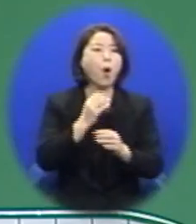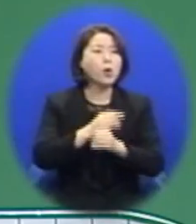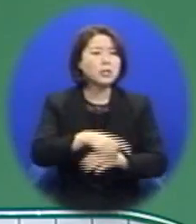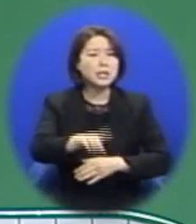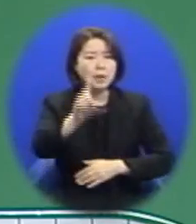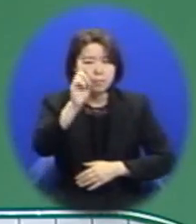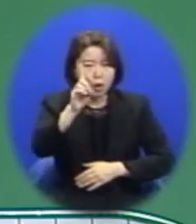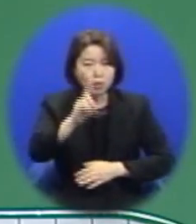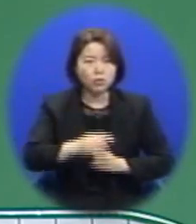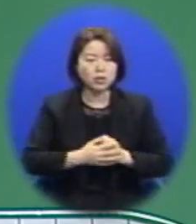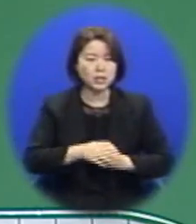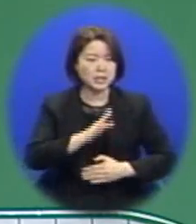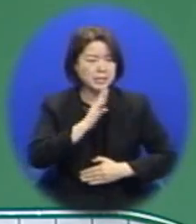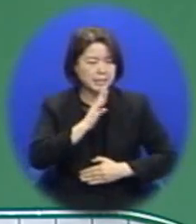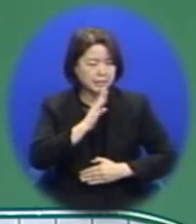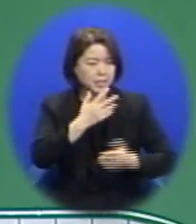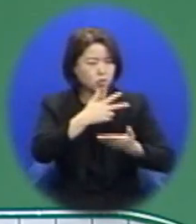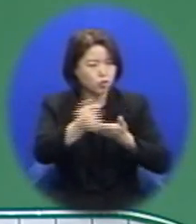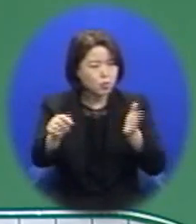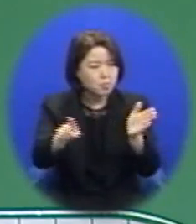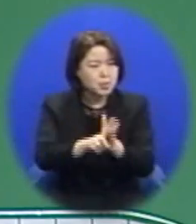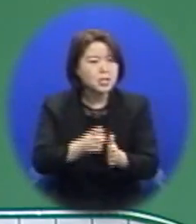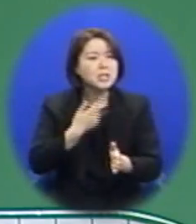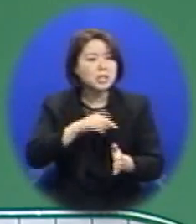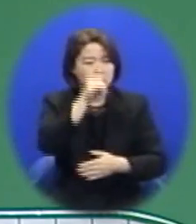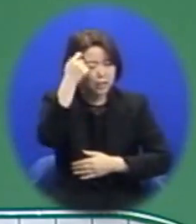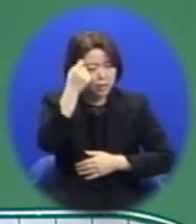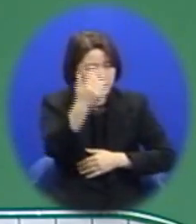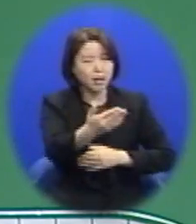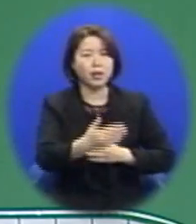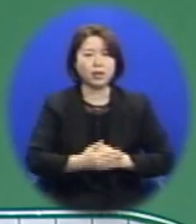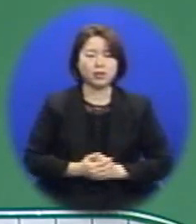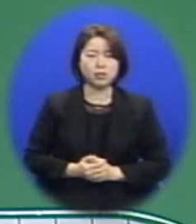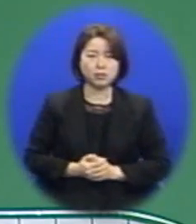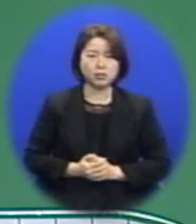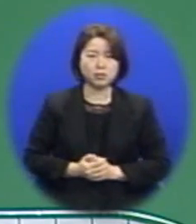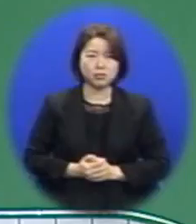한번 정말 주님을 믿어본 적이 있느냐?